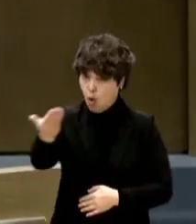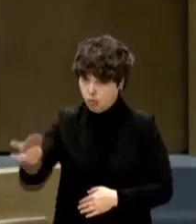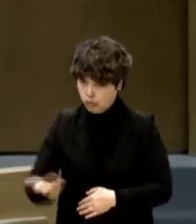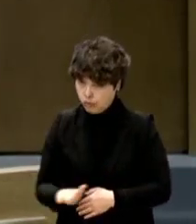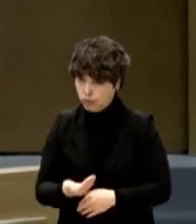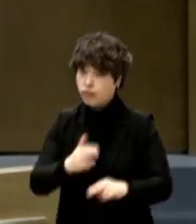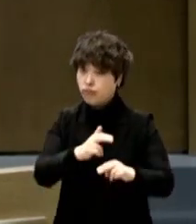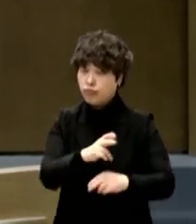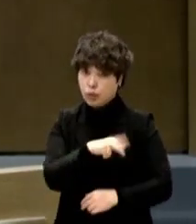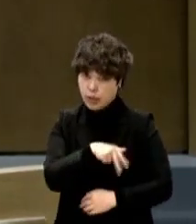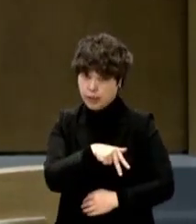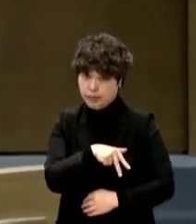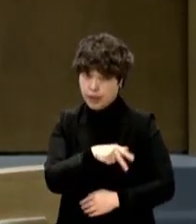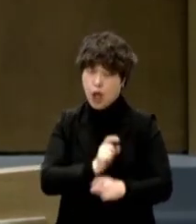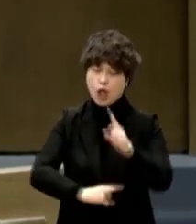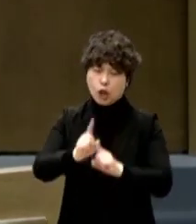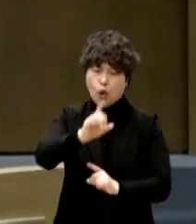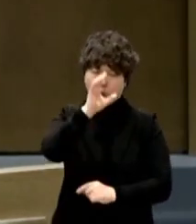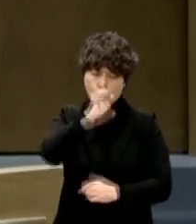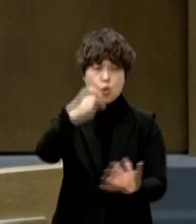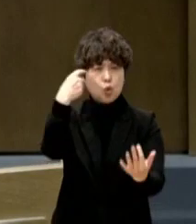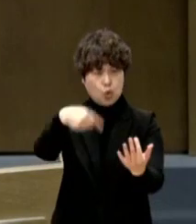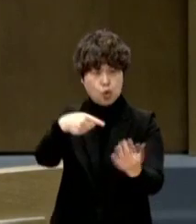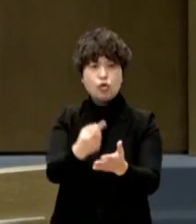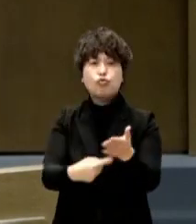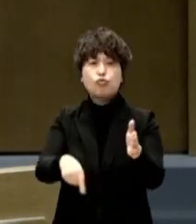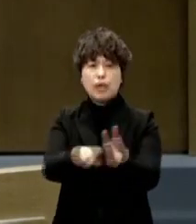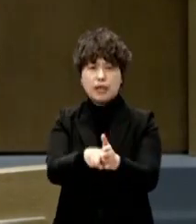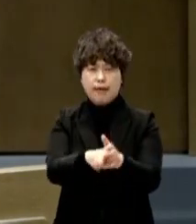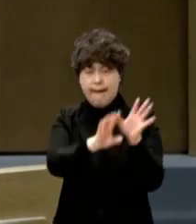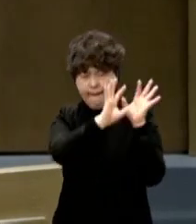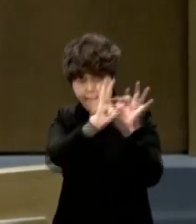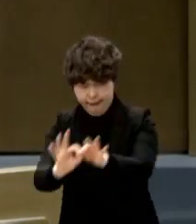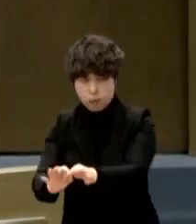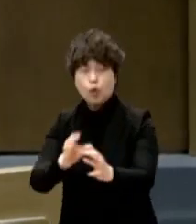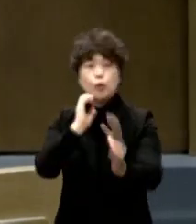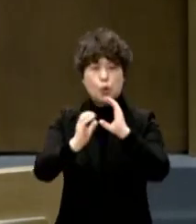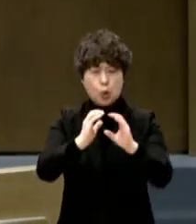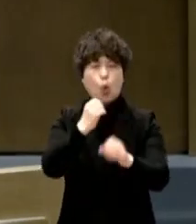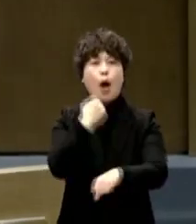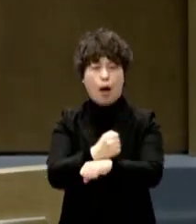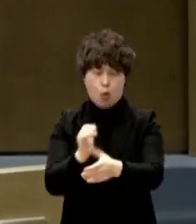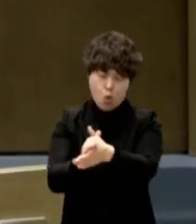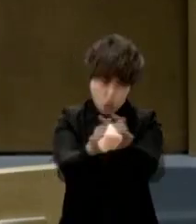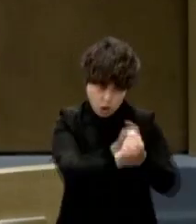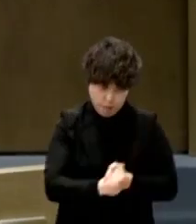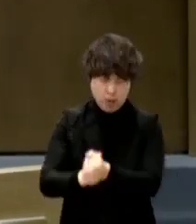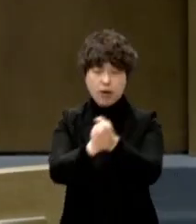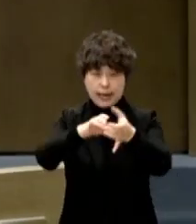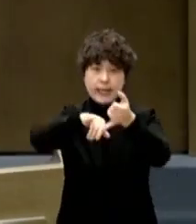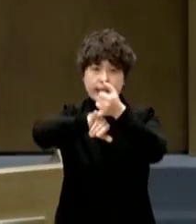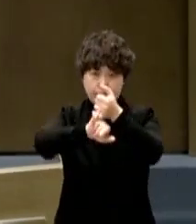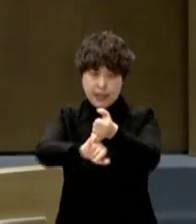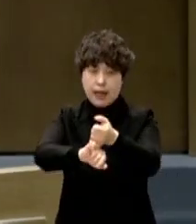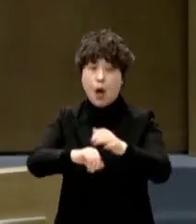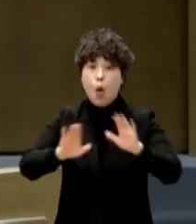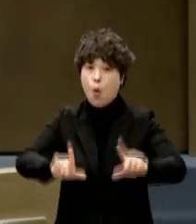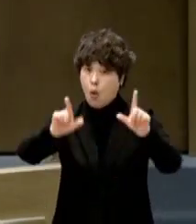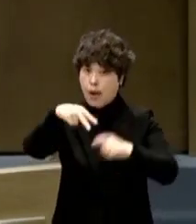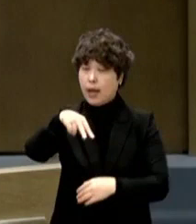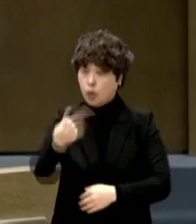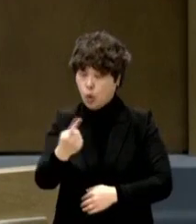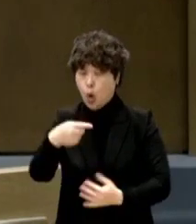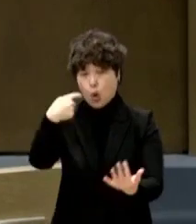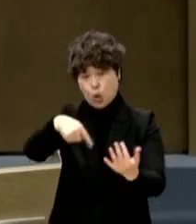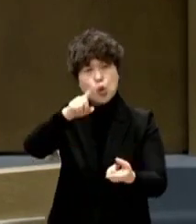의원님들과 더 나은 경기교육을 만들기 위해서 끊임없이 소통하고 협력해 나가겠습니다. 올 한 해도